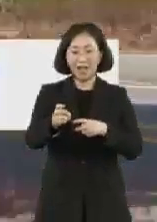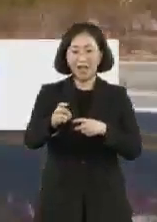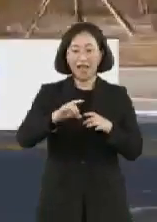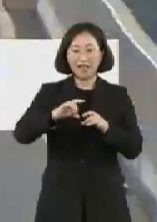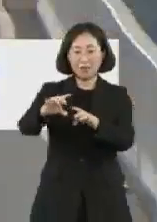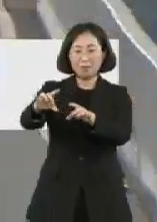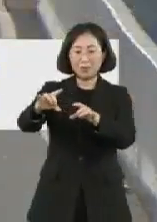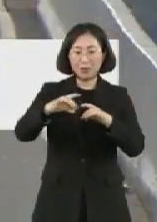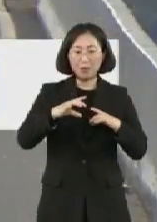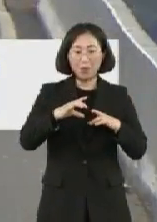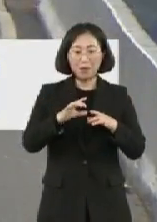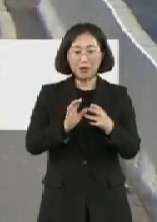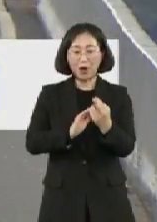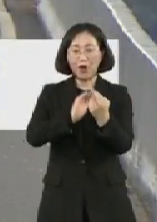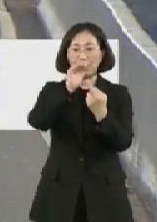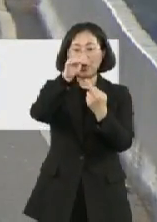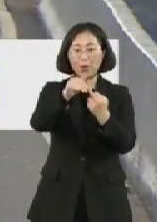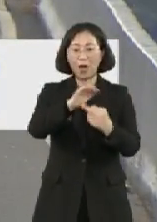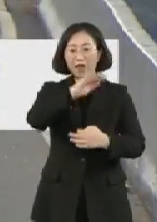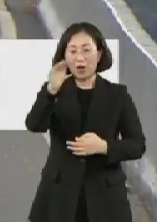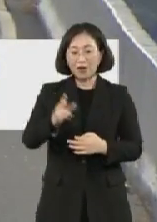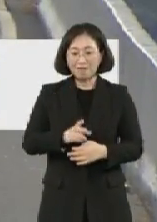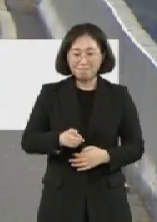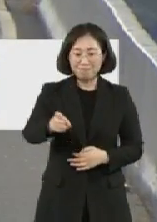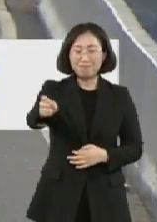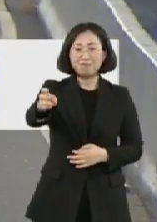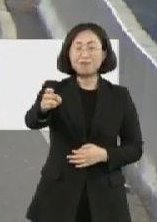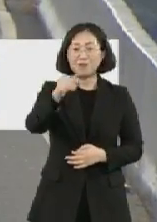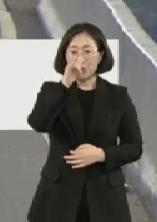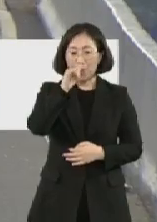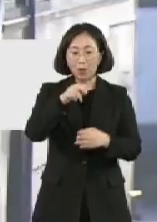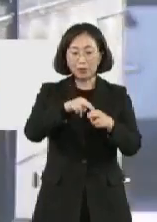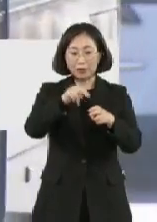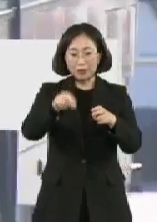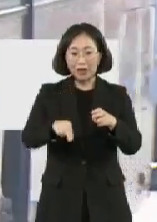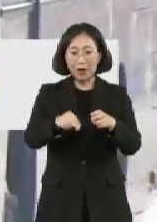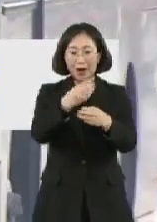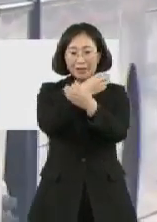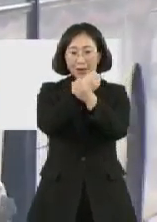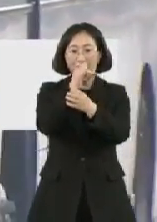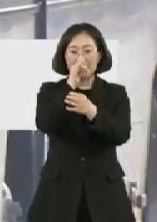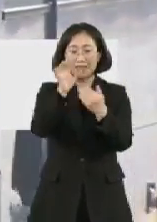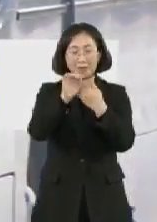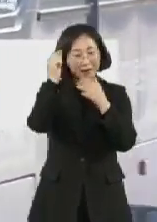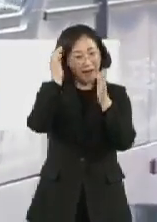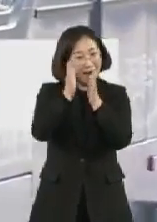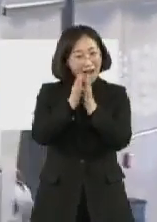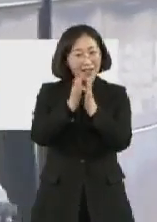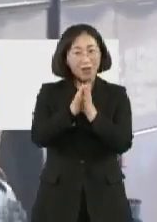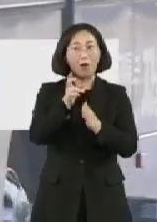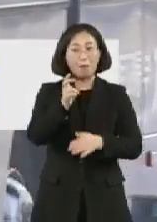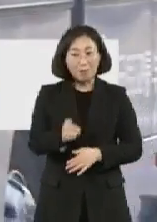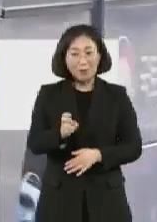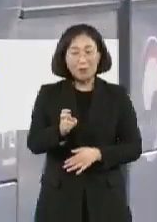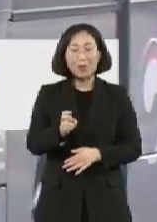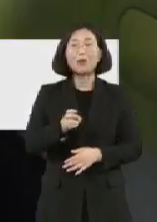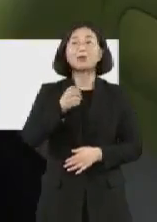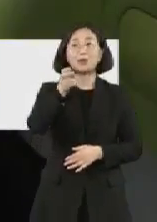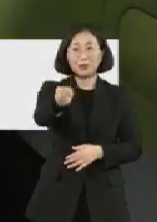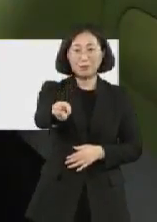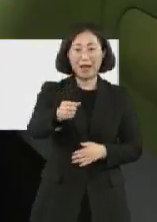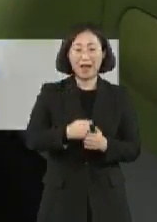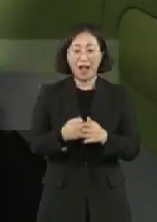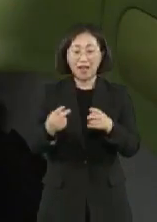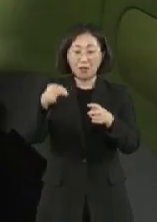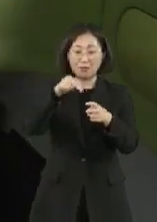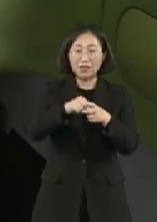정보를 주고받으며 언덕과 터널을 달리고 정류장이나 신호를 만나면 알아서 멈추고 출발합니다. 버스의